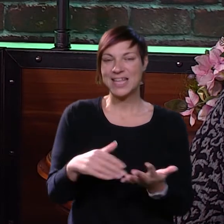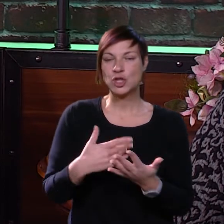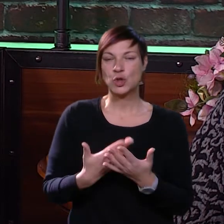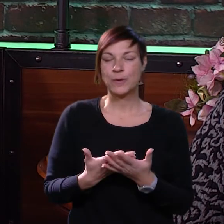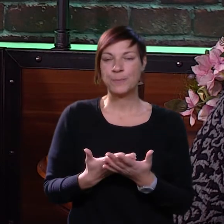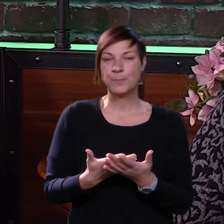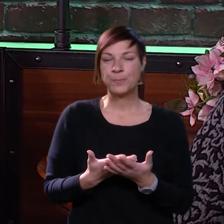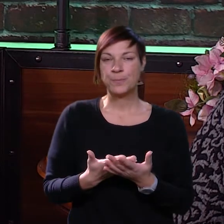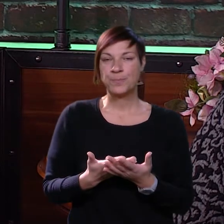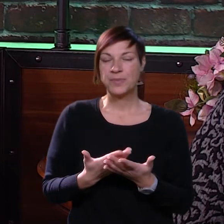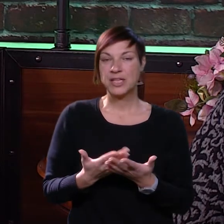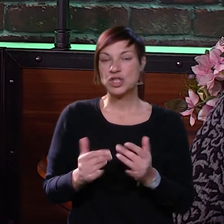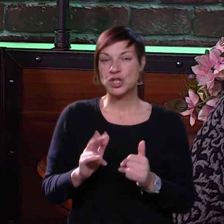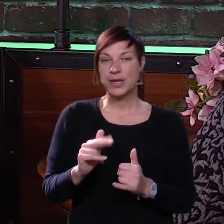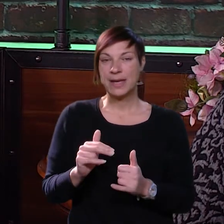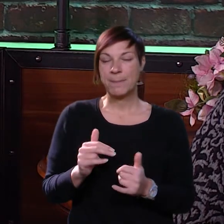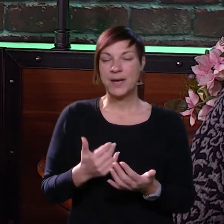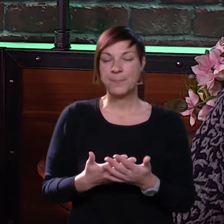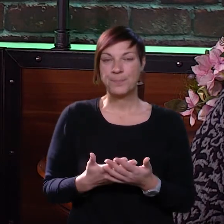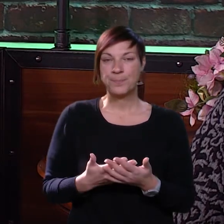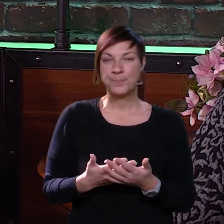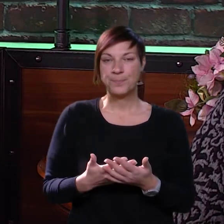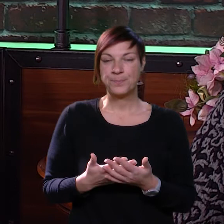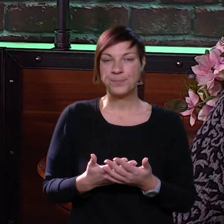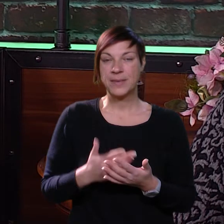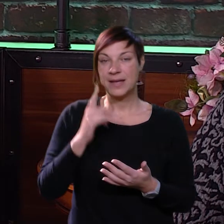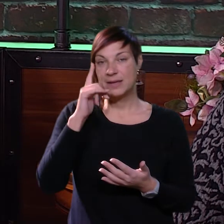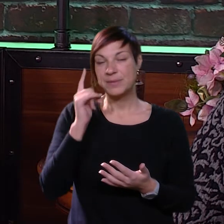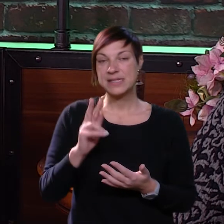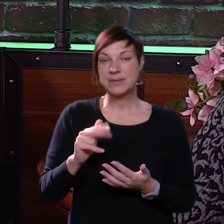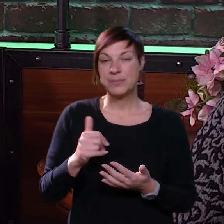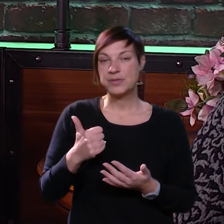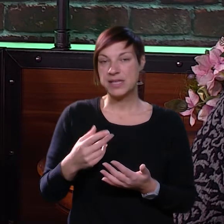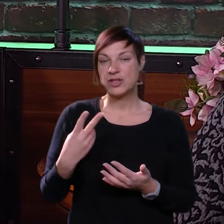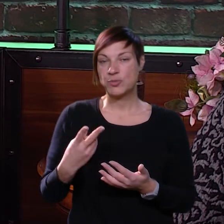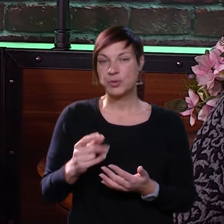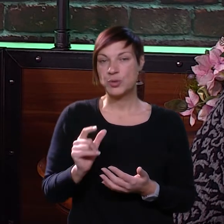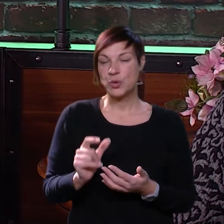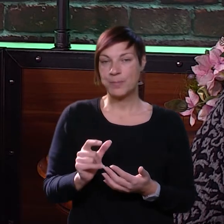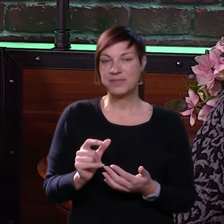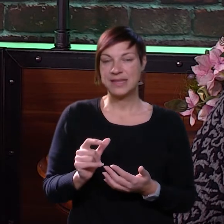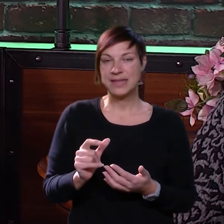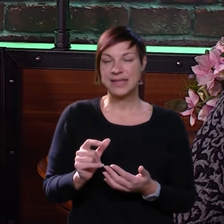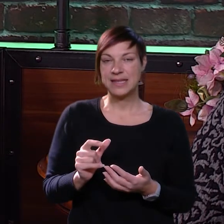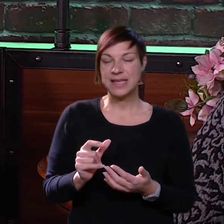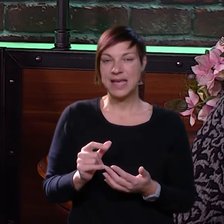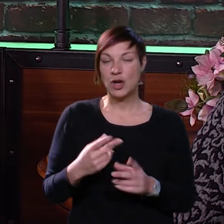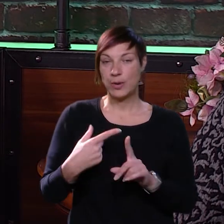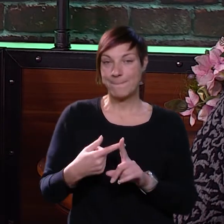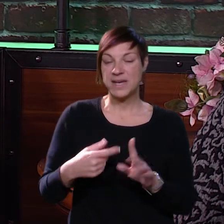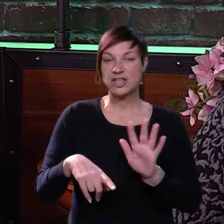paletu onoga što ima. Mislim da postoji u jednom i drugom dijelu